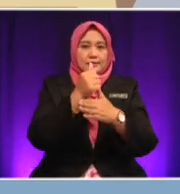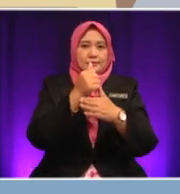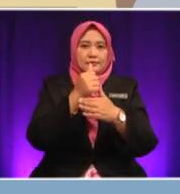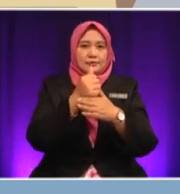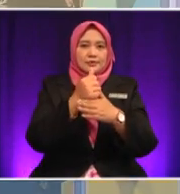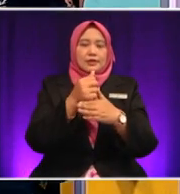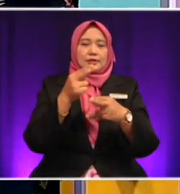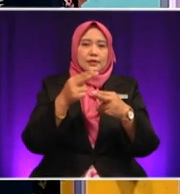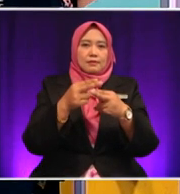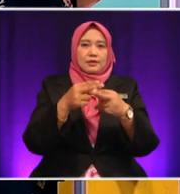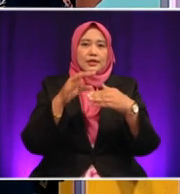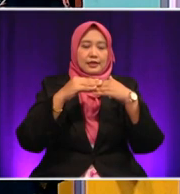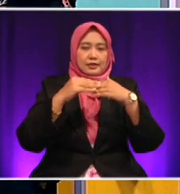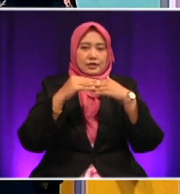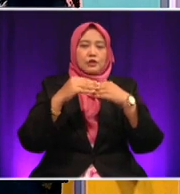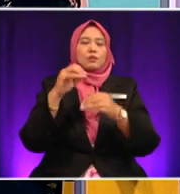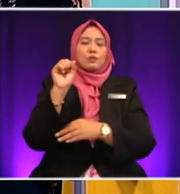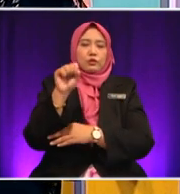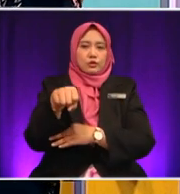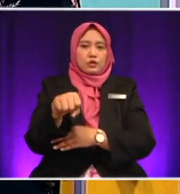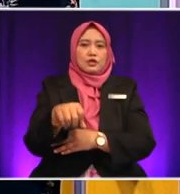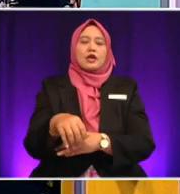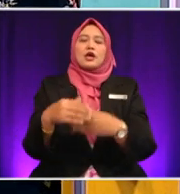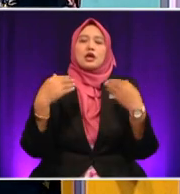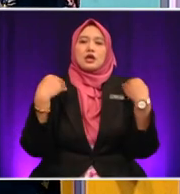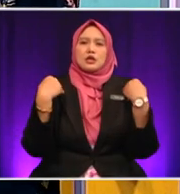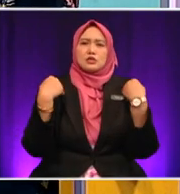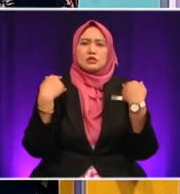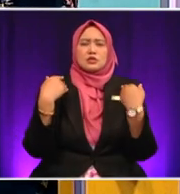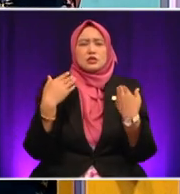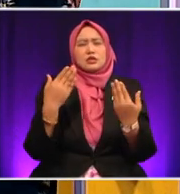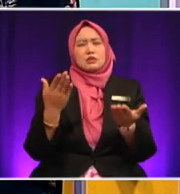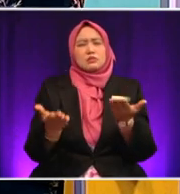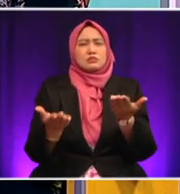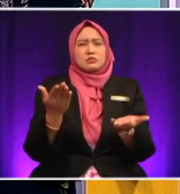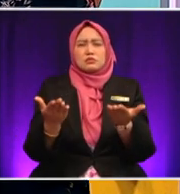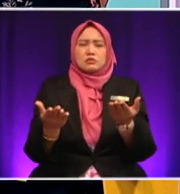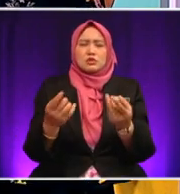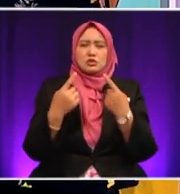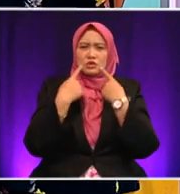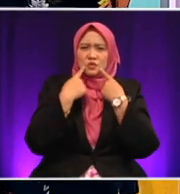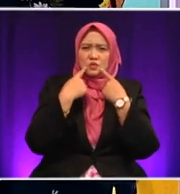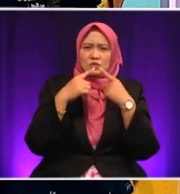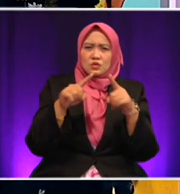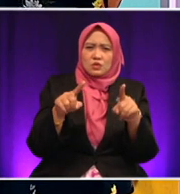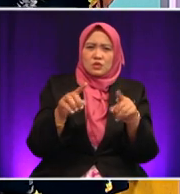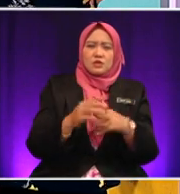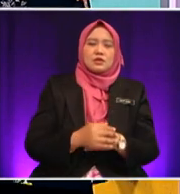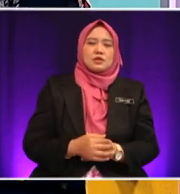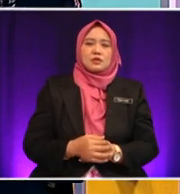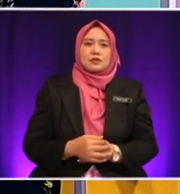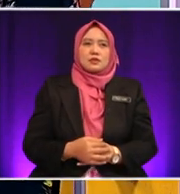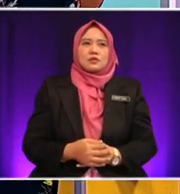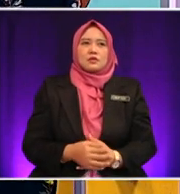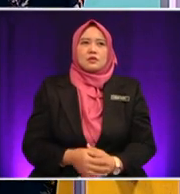verification dan ada yang menjawab yang mungkin akan menjawab sebab yang agak familia di dalam